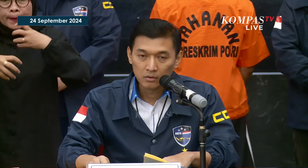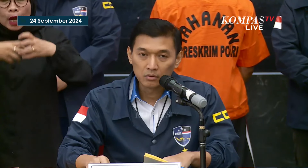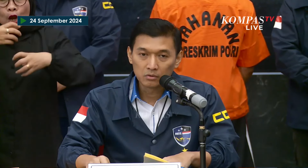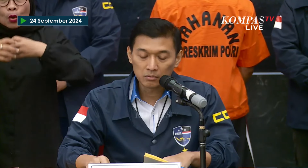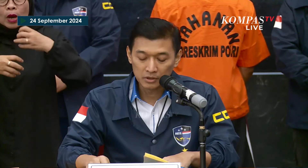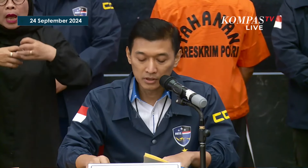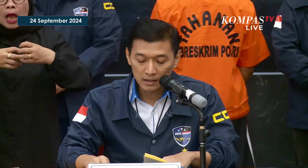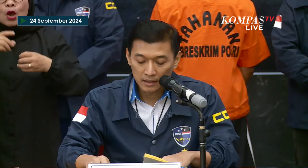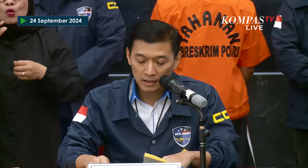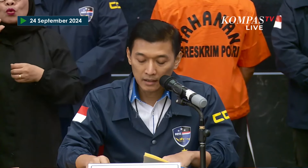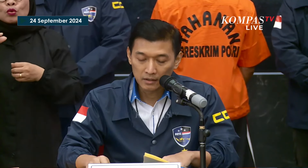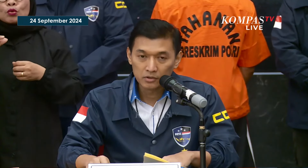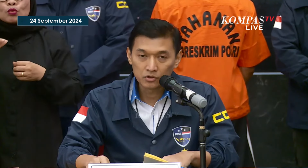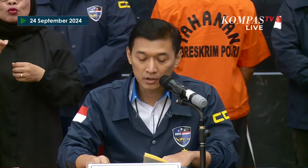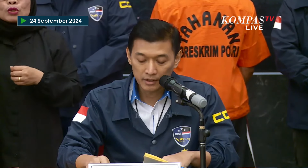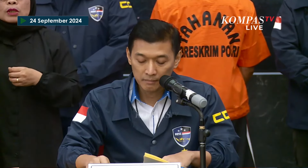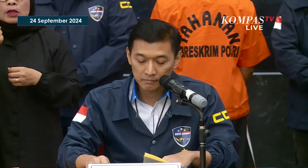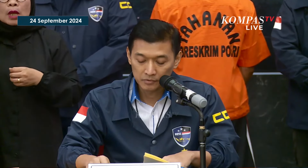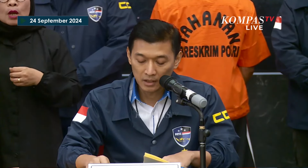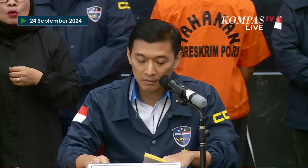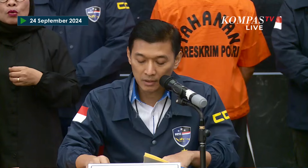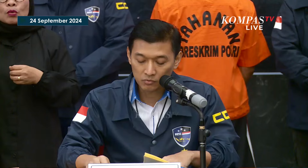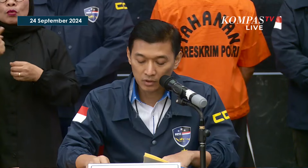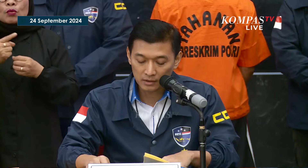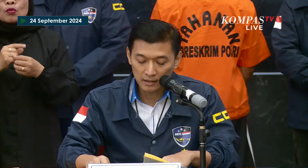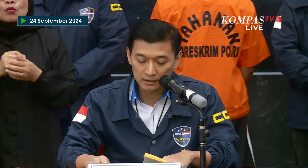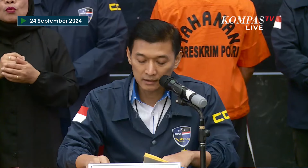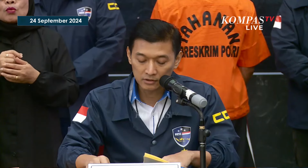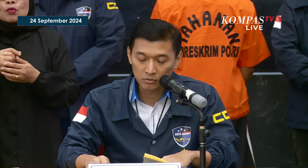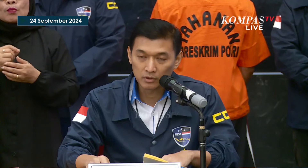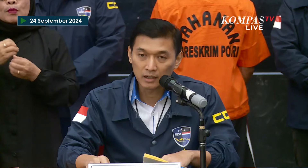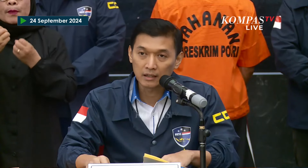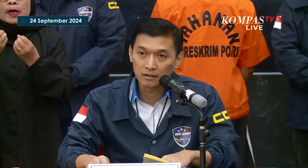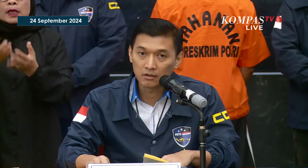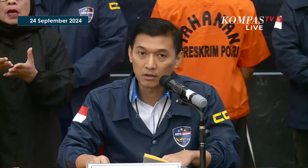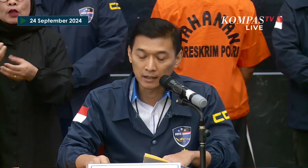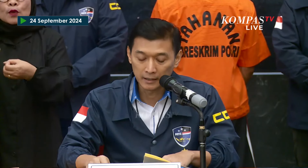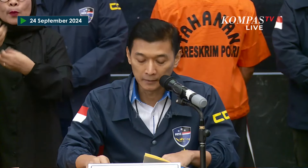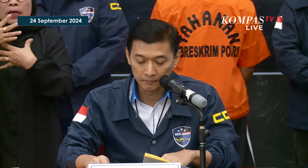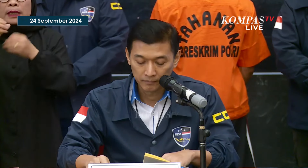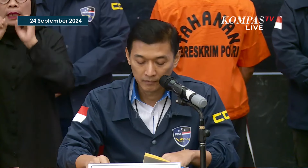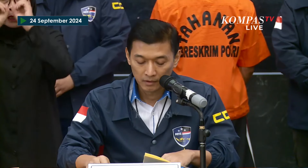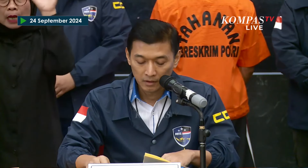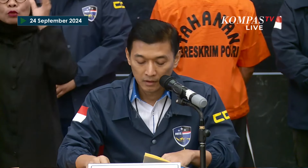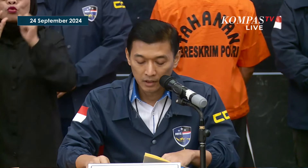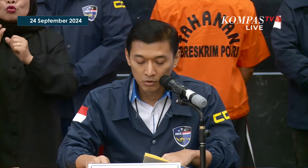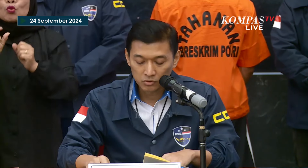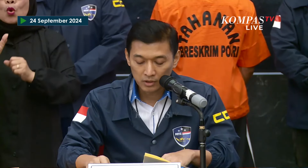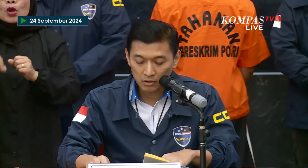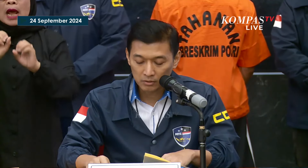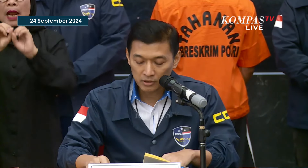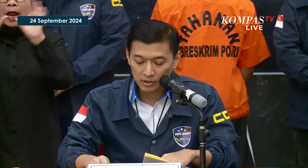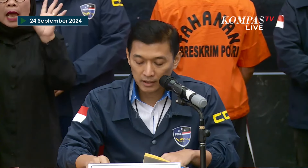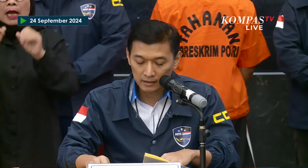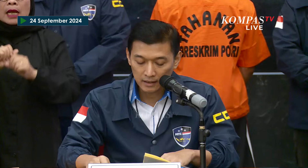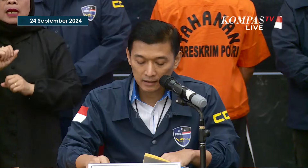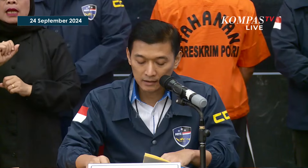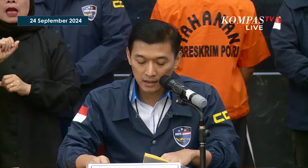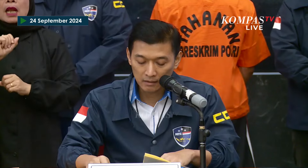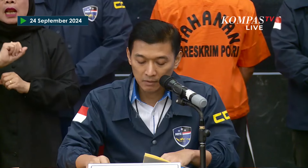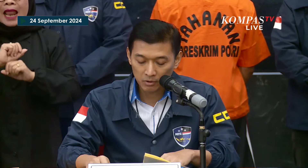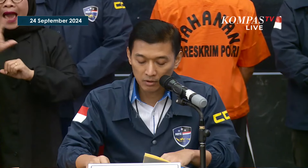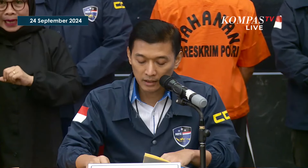elektronik untuk menjaga username dan password agar tidak disalahgunakan orang lain. Diimbau juga untuk